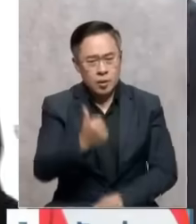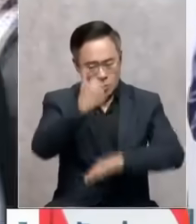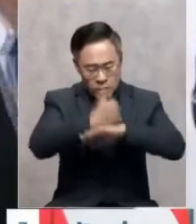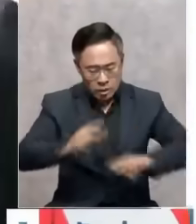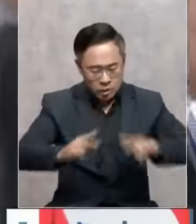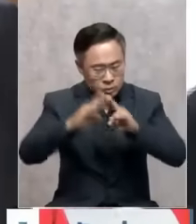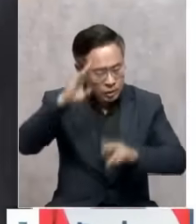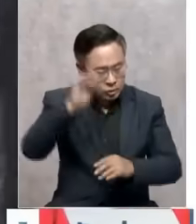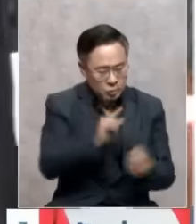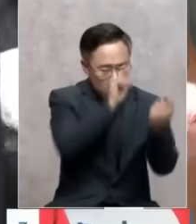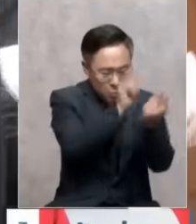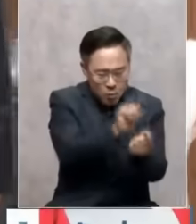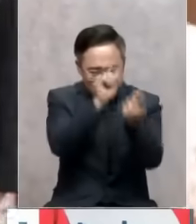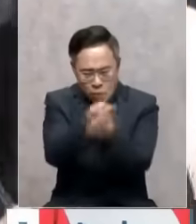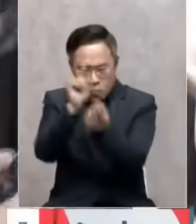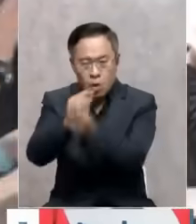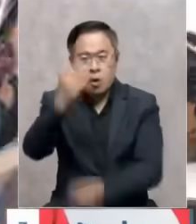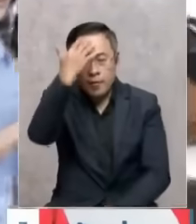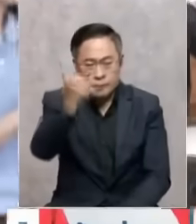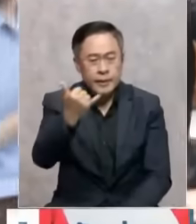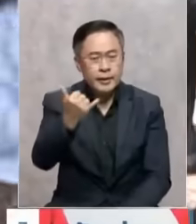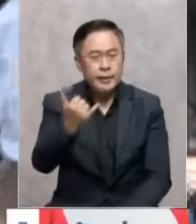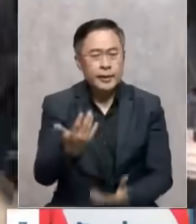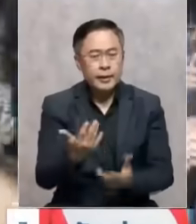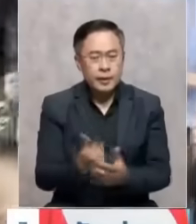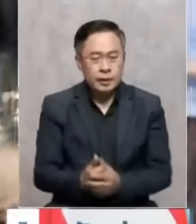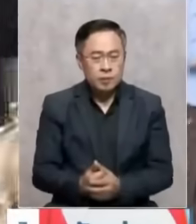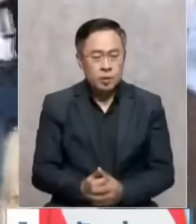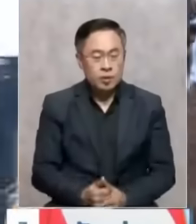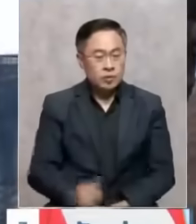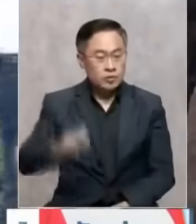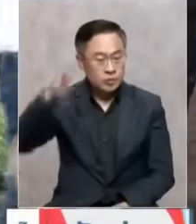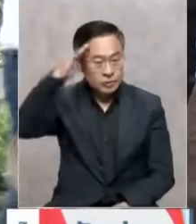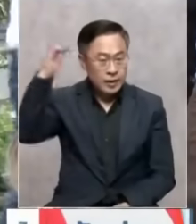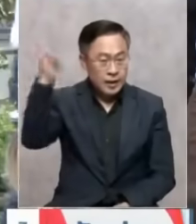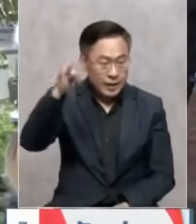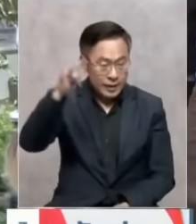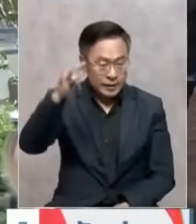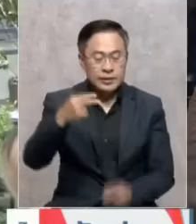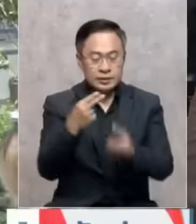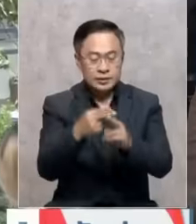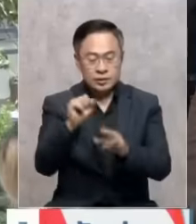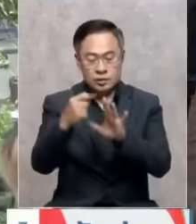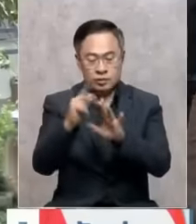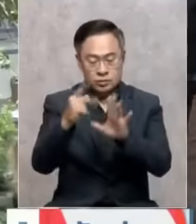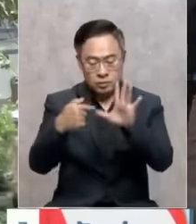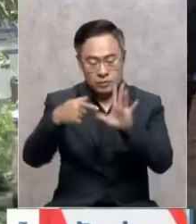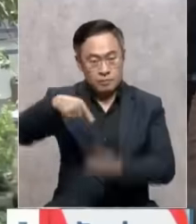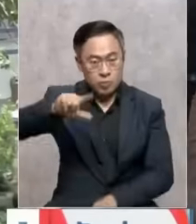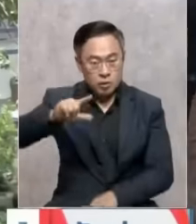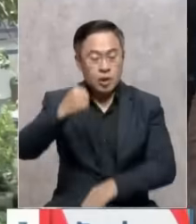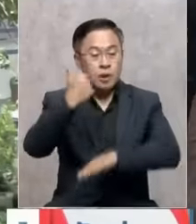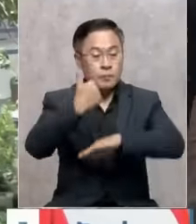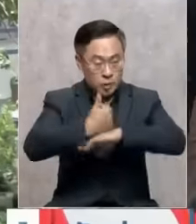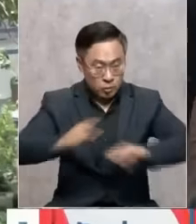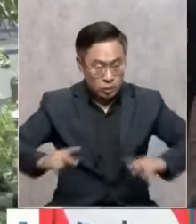ากาศเอกสุกัมพลฮะคือเป็นอดีตรัฐมนตรีว่าการกลาโหมยุคใครฮะยุคคุณยิ่งลักษณ ์ พลอากาศเอกสุกัมพลเป็นต